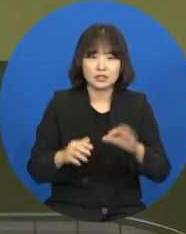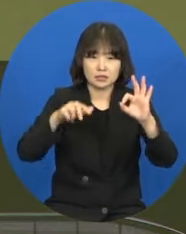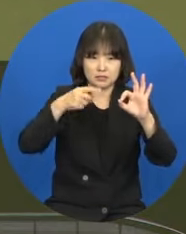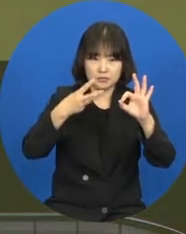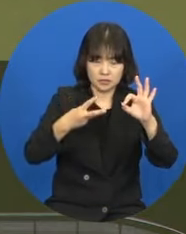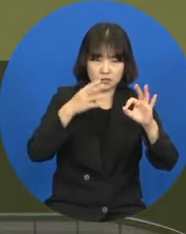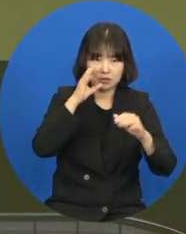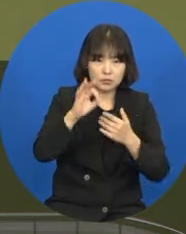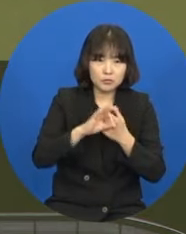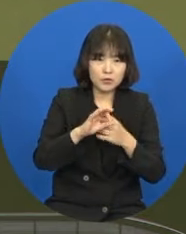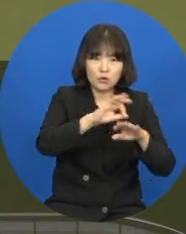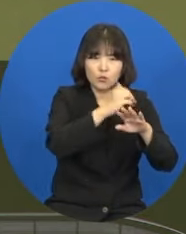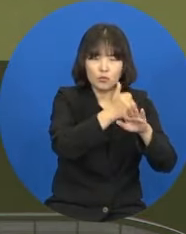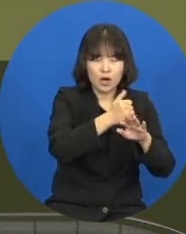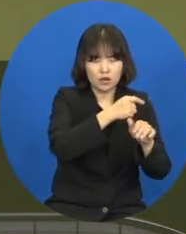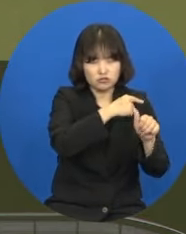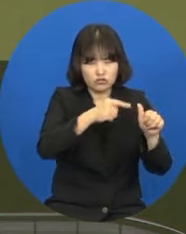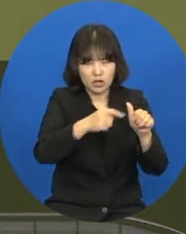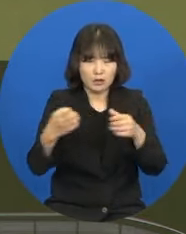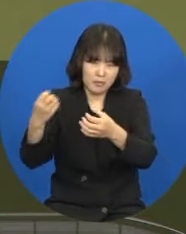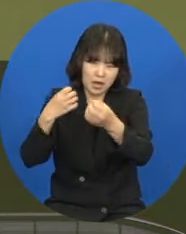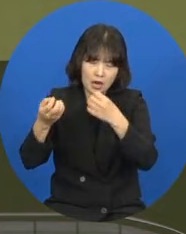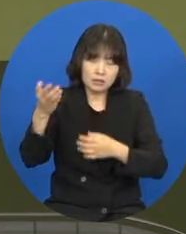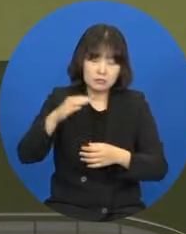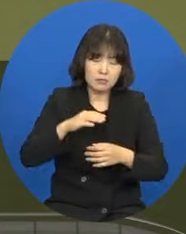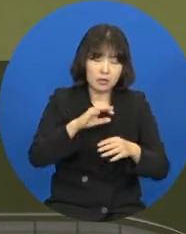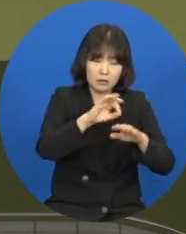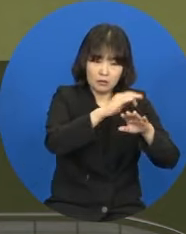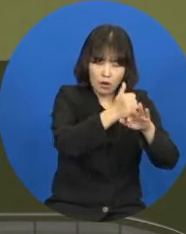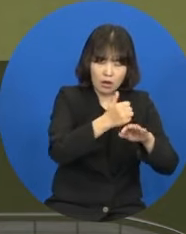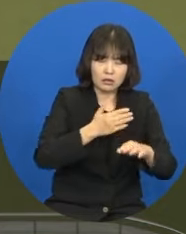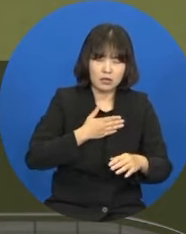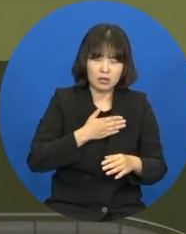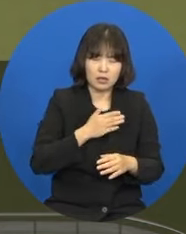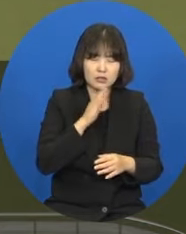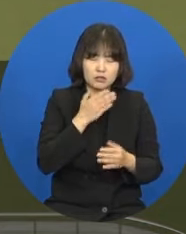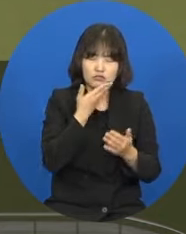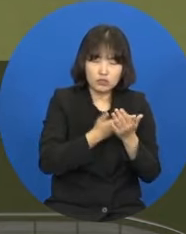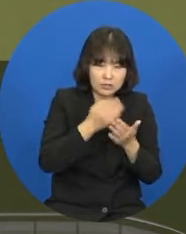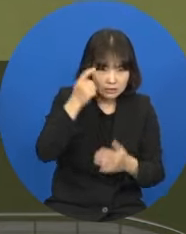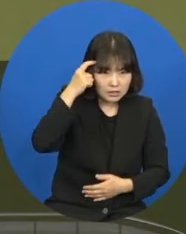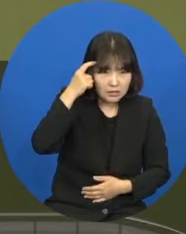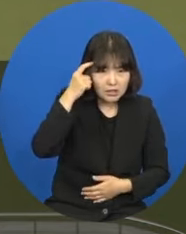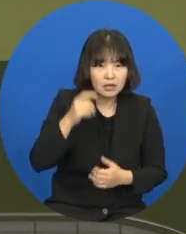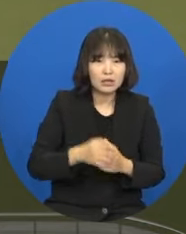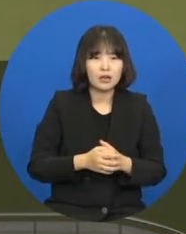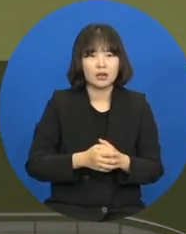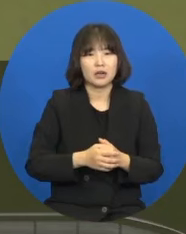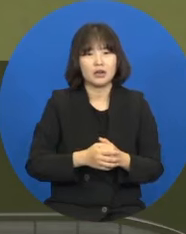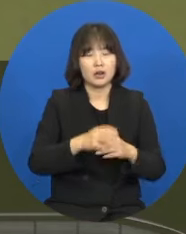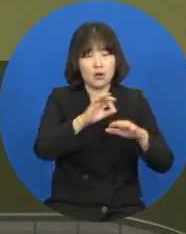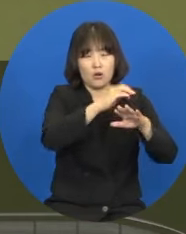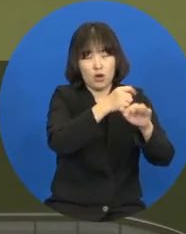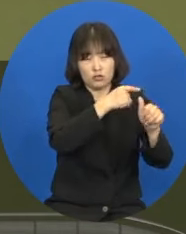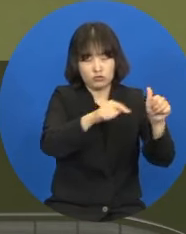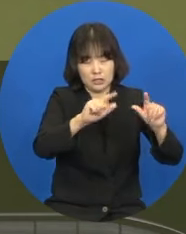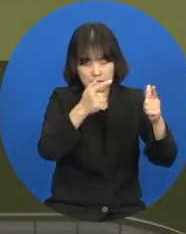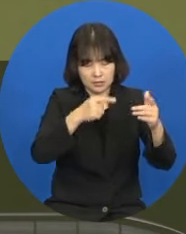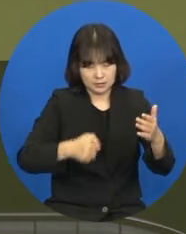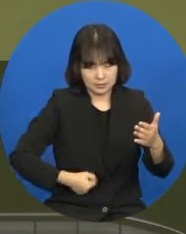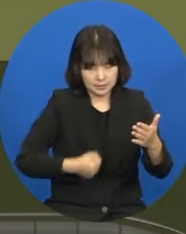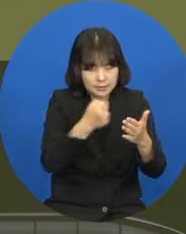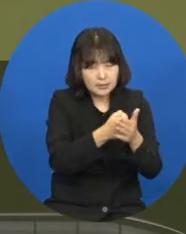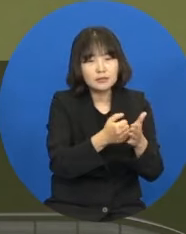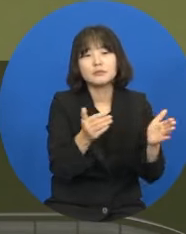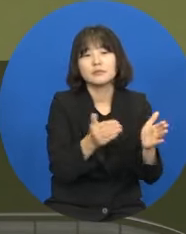살려 보내지 말라고 말하는 사람도 있었지만 나는 임금님을 아꼈습니다 절대로 손을 들어 우리 임금님을 치지 않겠다고 다짐하였습니다 아꼈다는